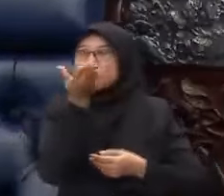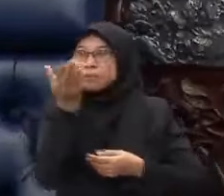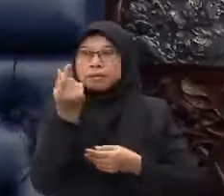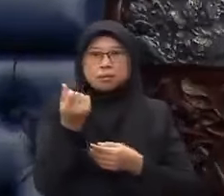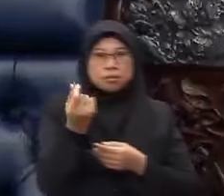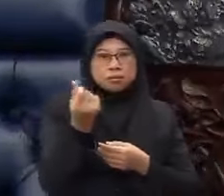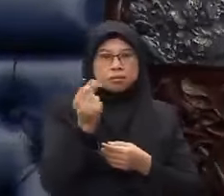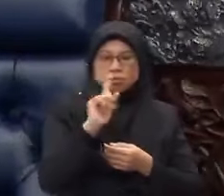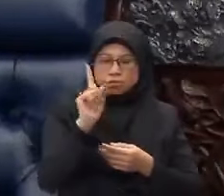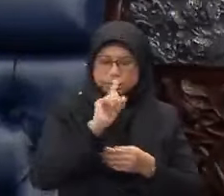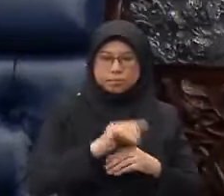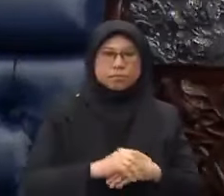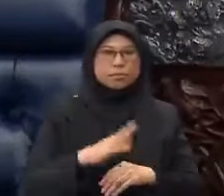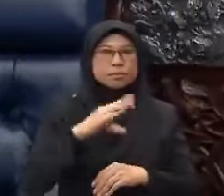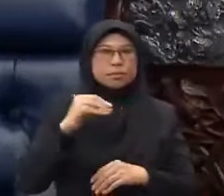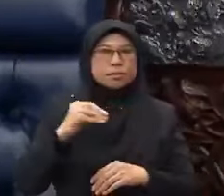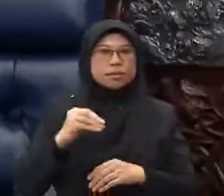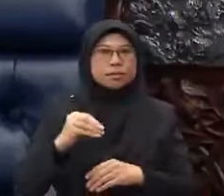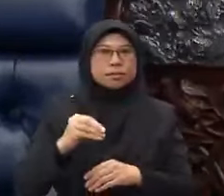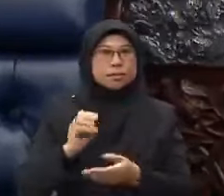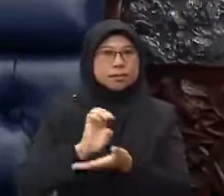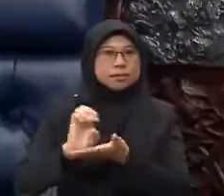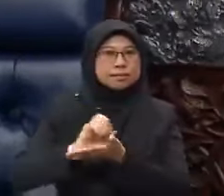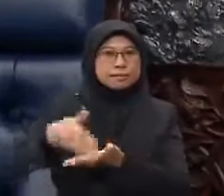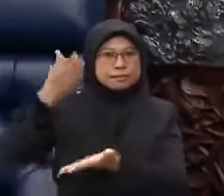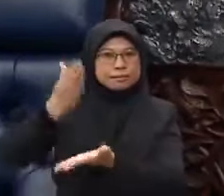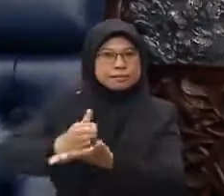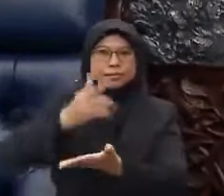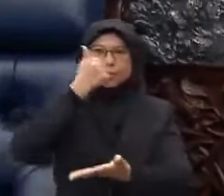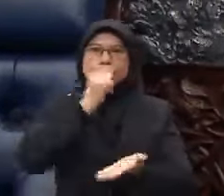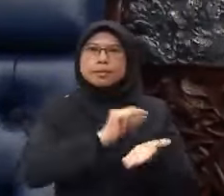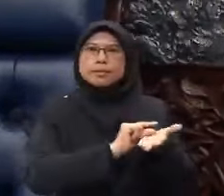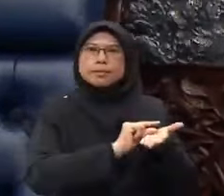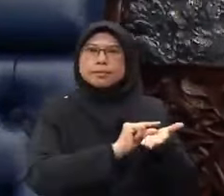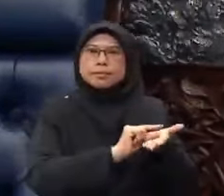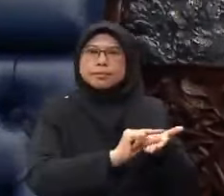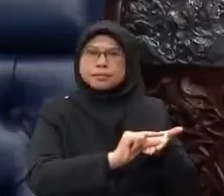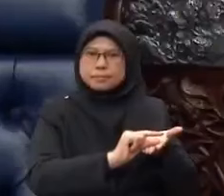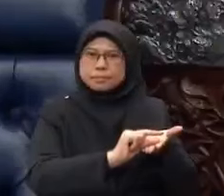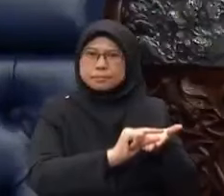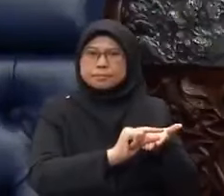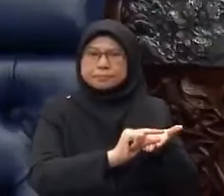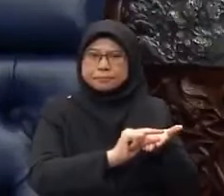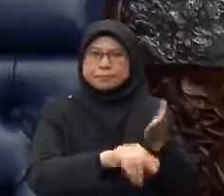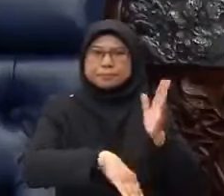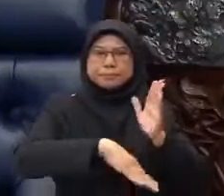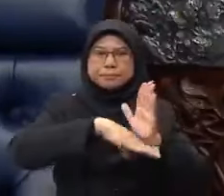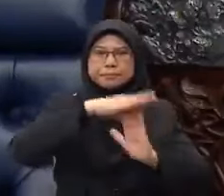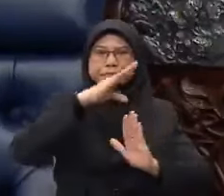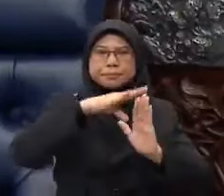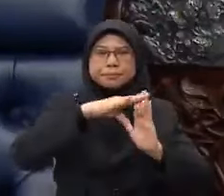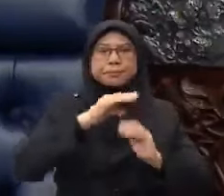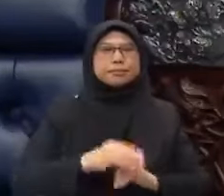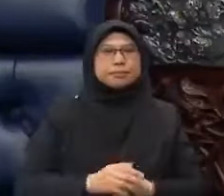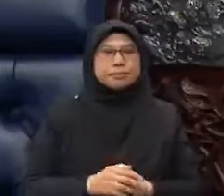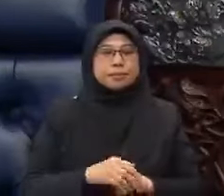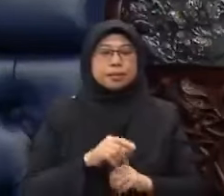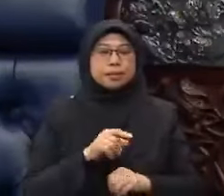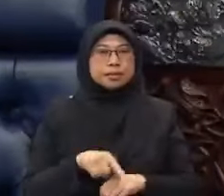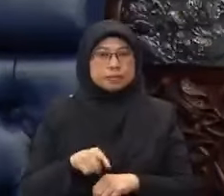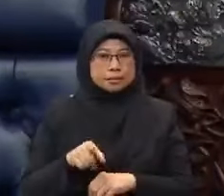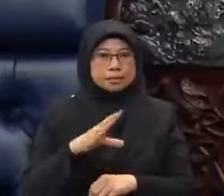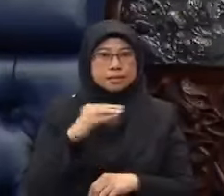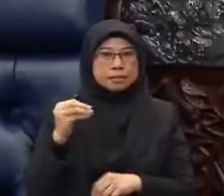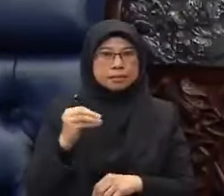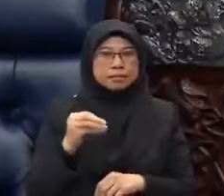bantuan diberhentikan memandangkan pendapatan beliau telah melebihi dia